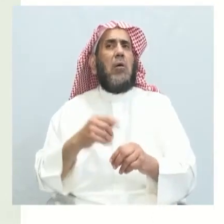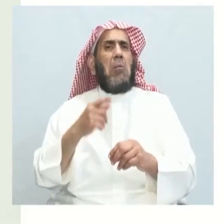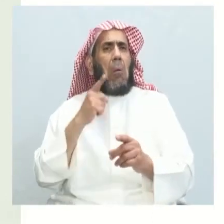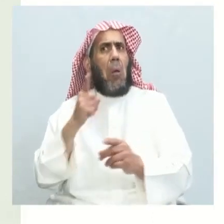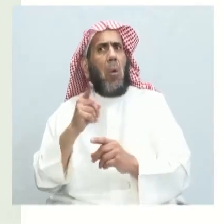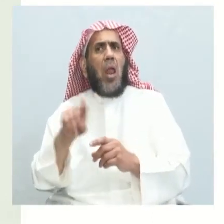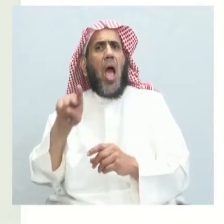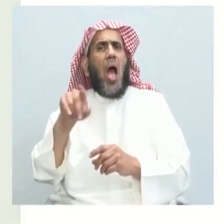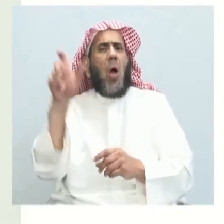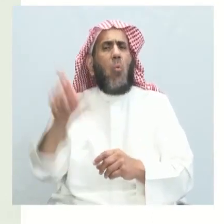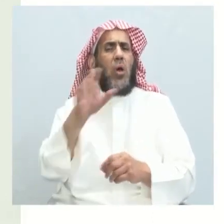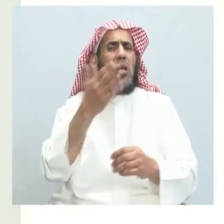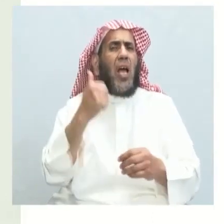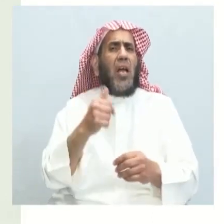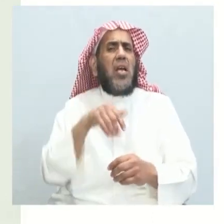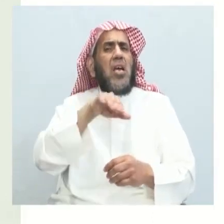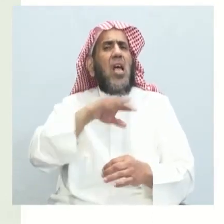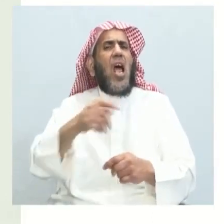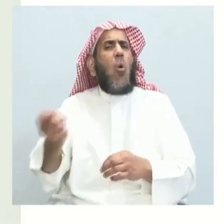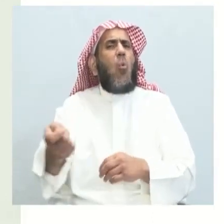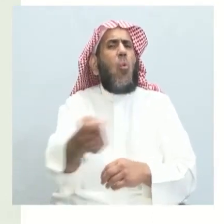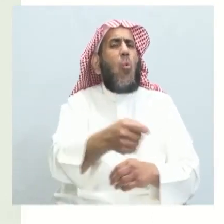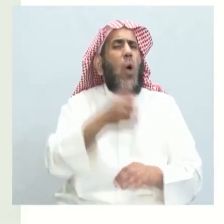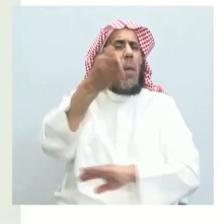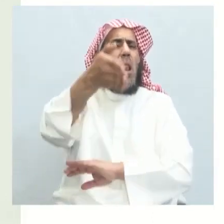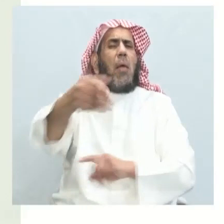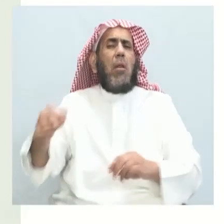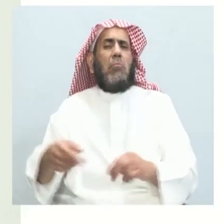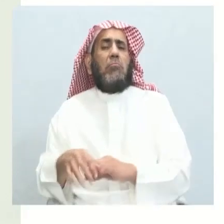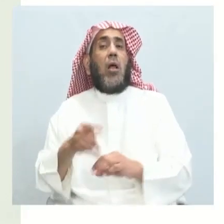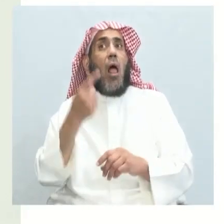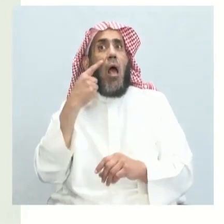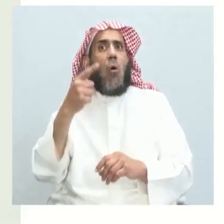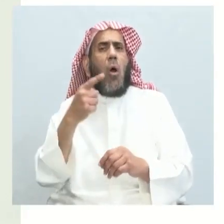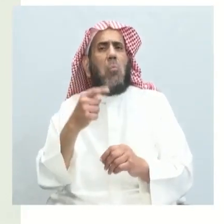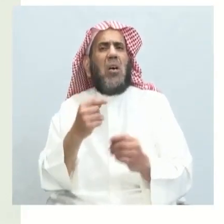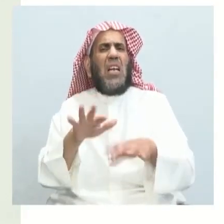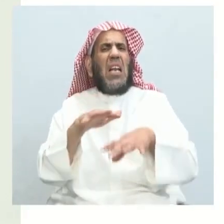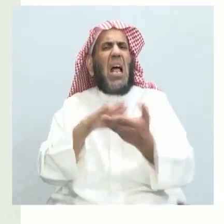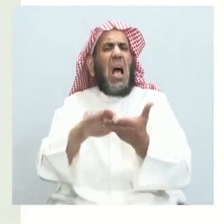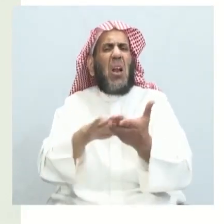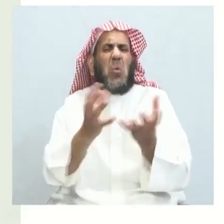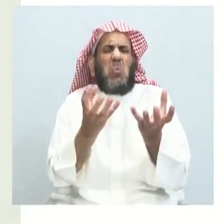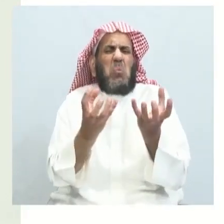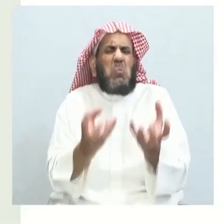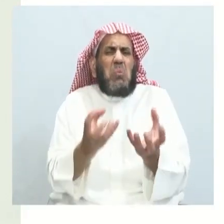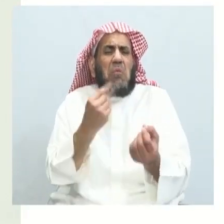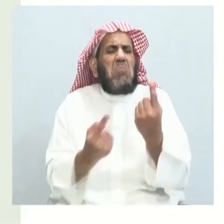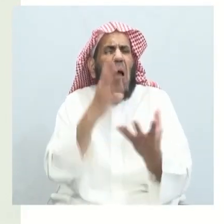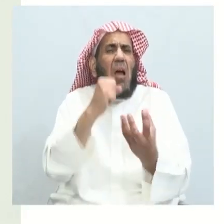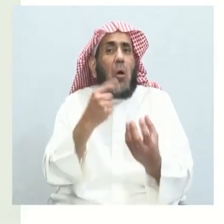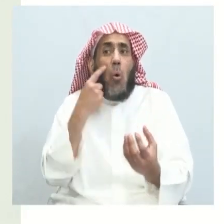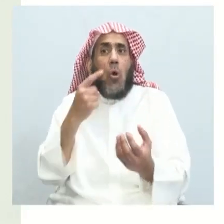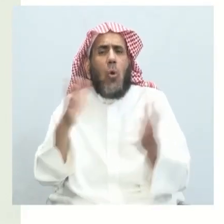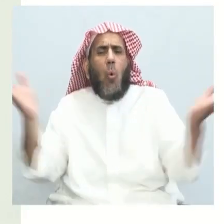اخوين كانا يرعيان ابلا لهما فلما اجدبت الارض وجد